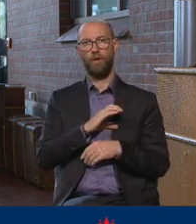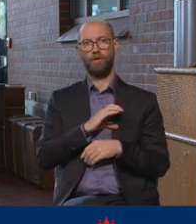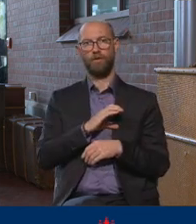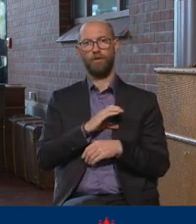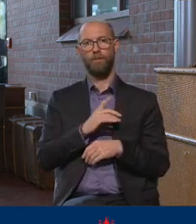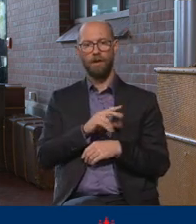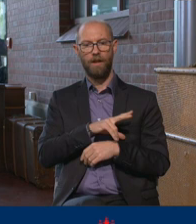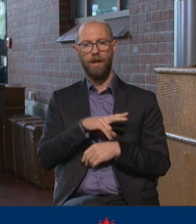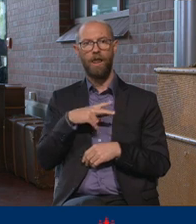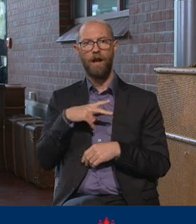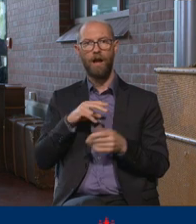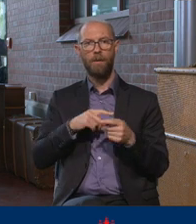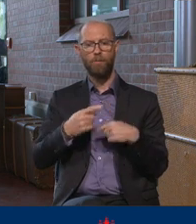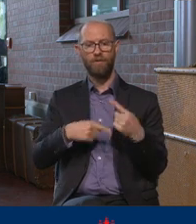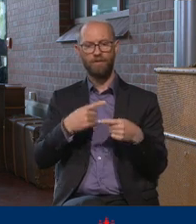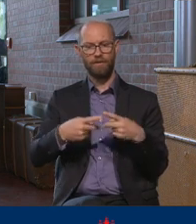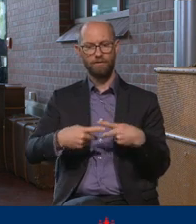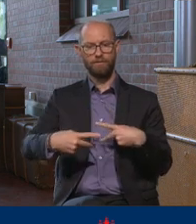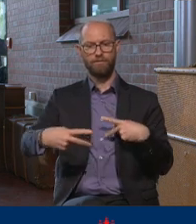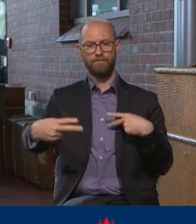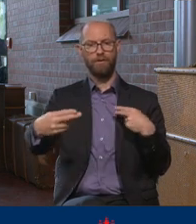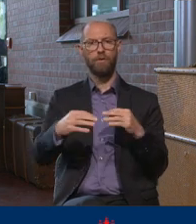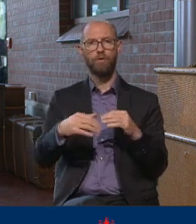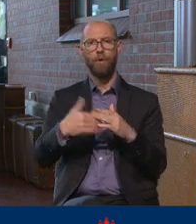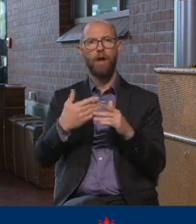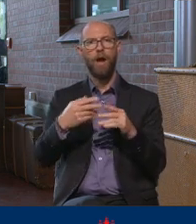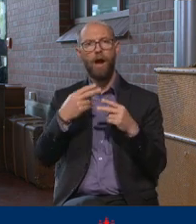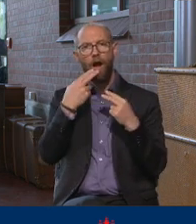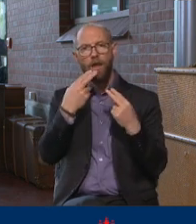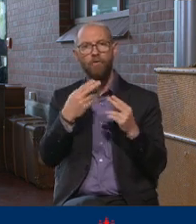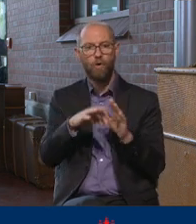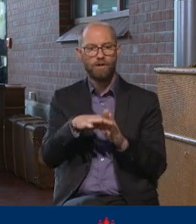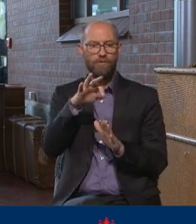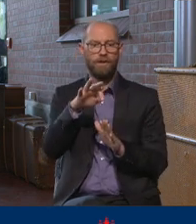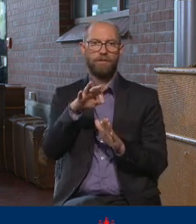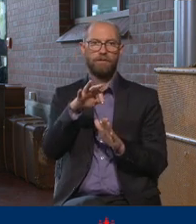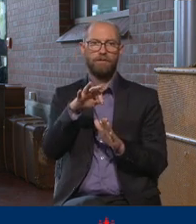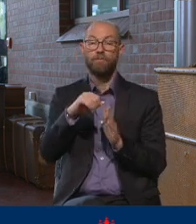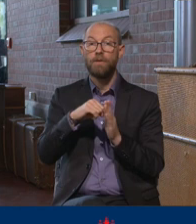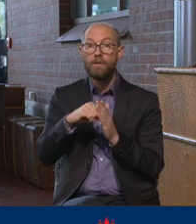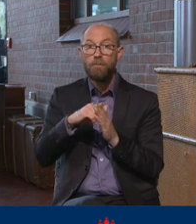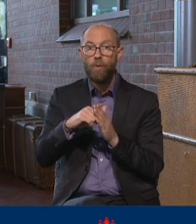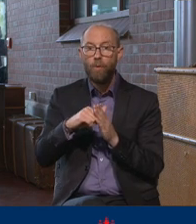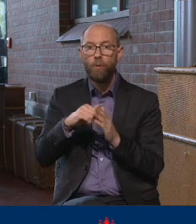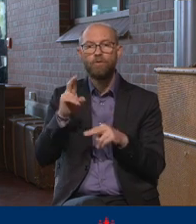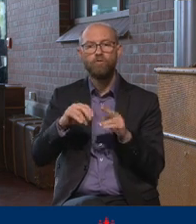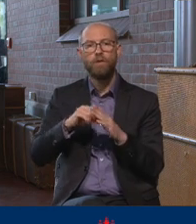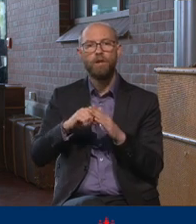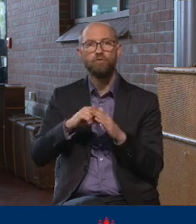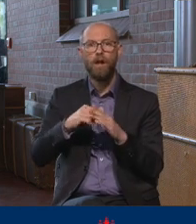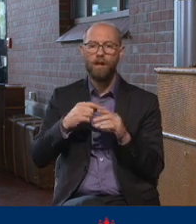langen prozess zu antworten zu finden und es wird auch in unterschiedlichem tempo passieren und bestimmte dinge da bin ich fest überzeugt